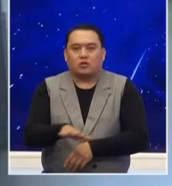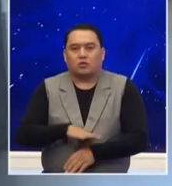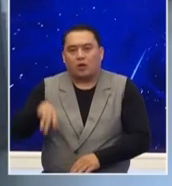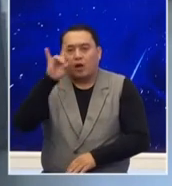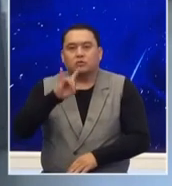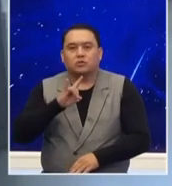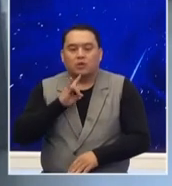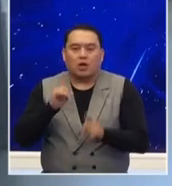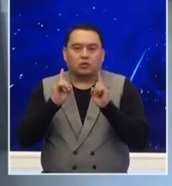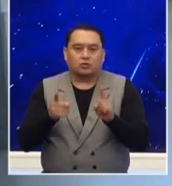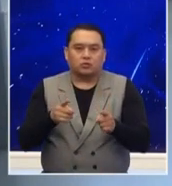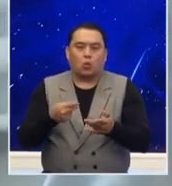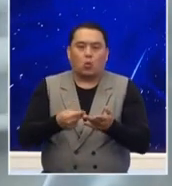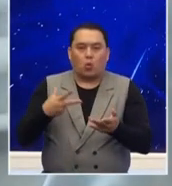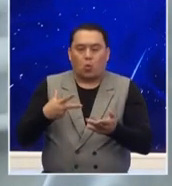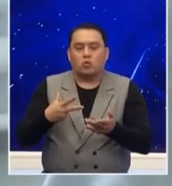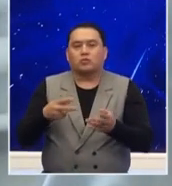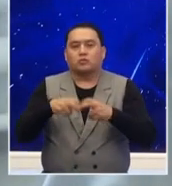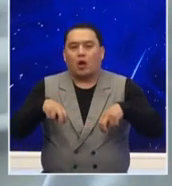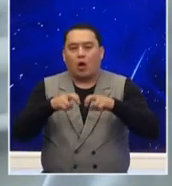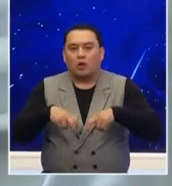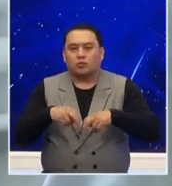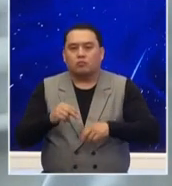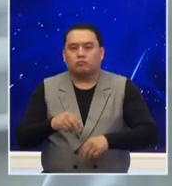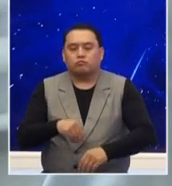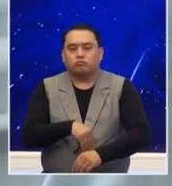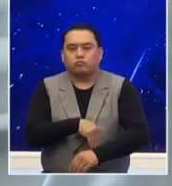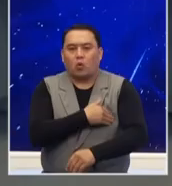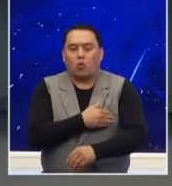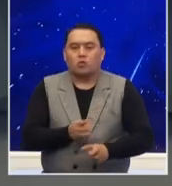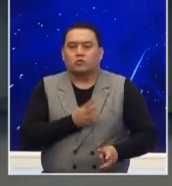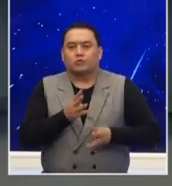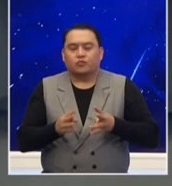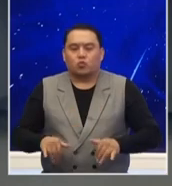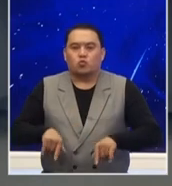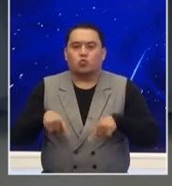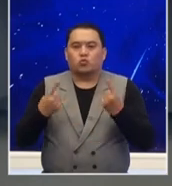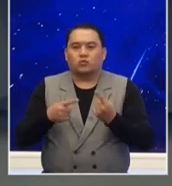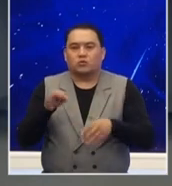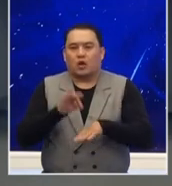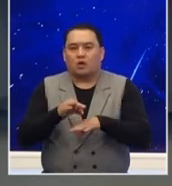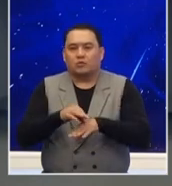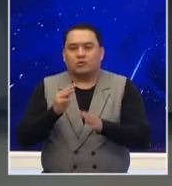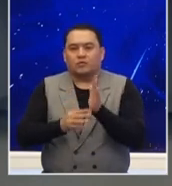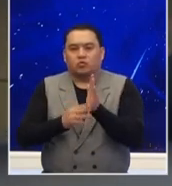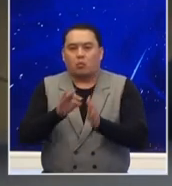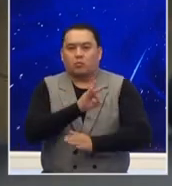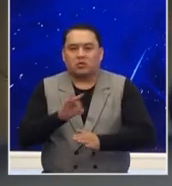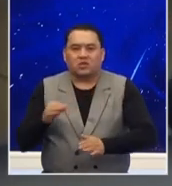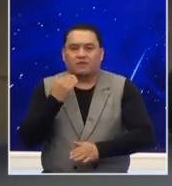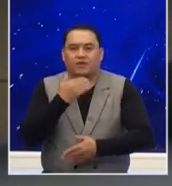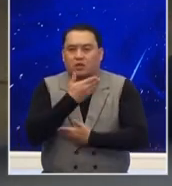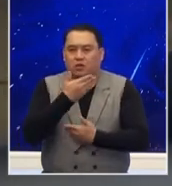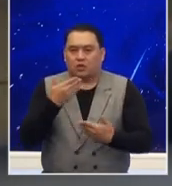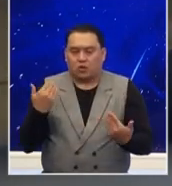Казахстана. Согласно доклиническим исследованиям, у испытуемых повышается иммунитет. Риск заражения снижается до 90%. Побочные эффекты